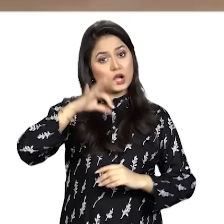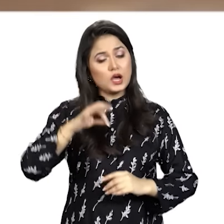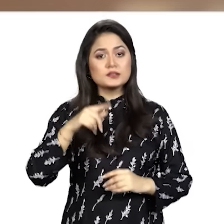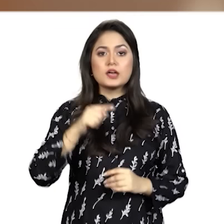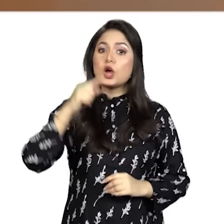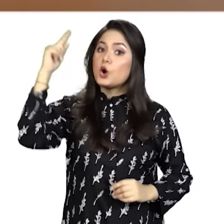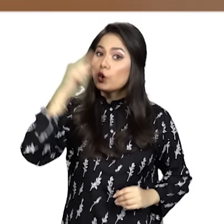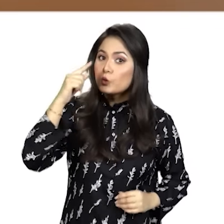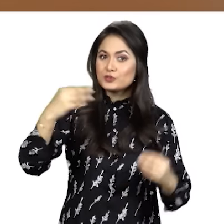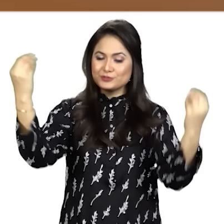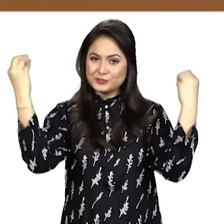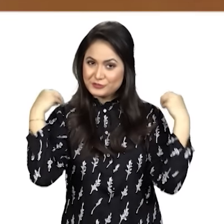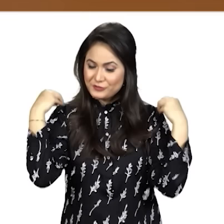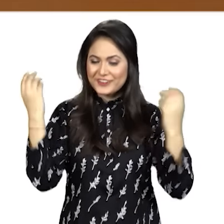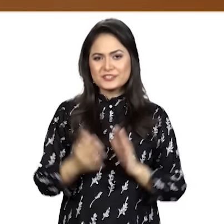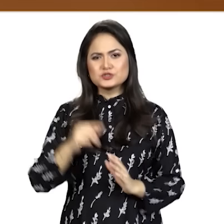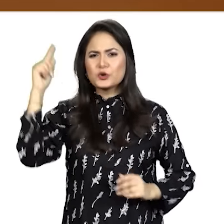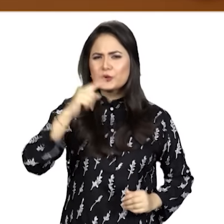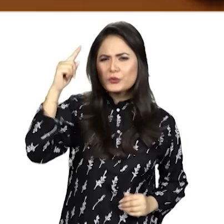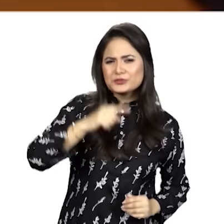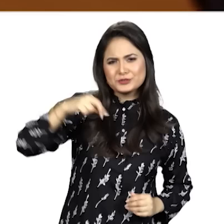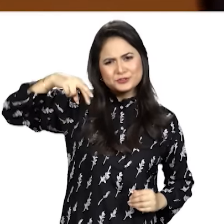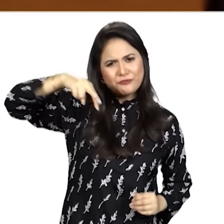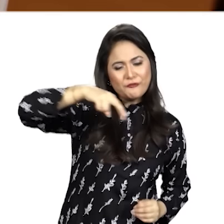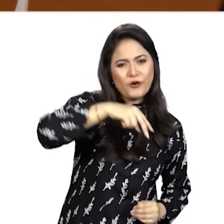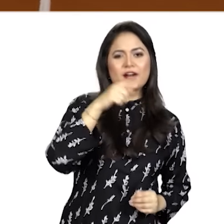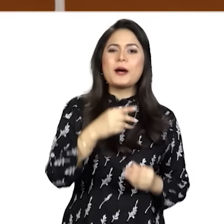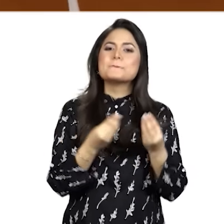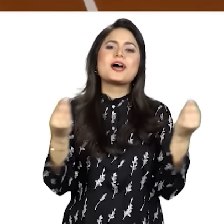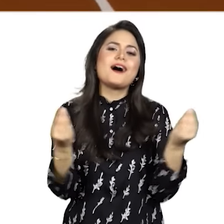लिहाजा बाकायदगी से वर्जिश करें, रोज़ाना थोड़ी सी वॉक को अपना